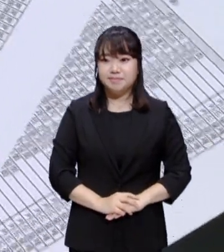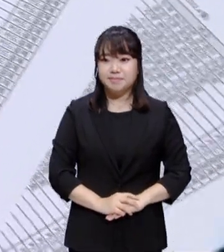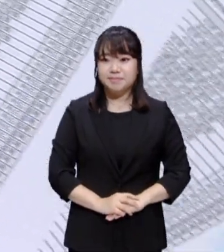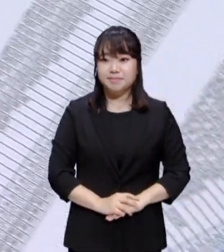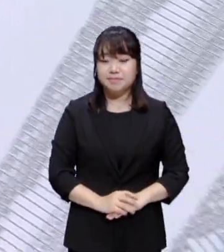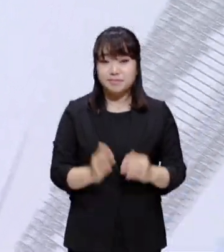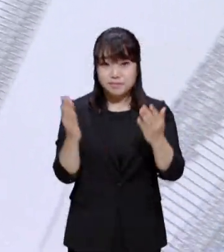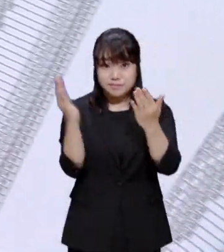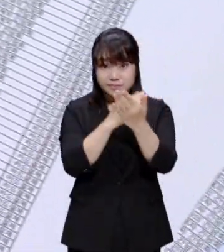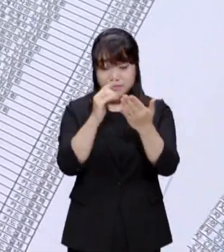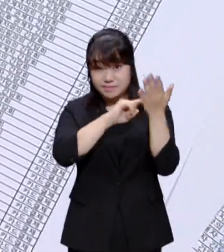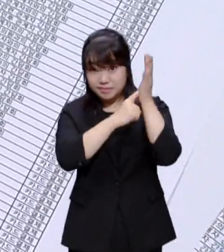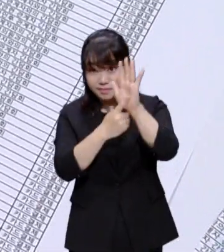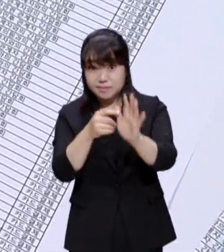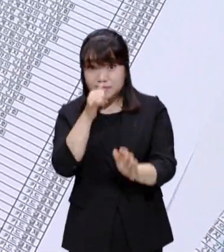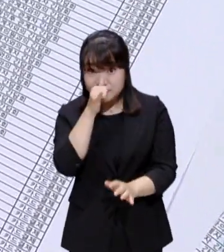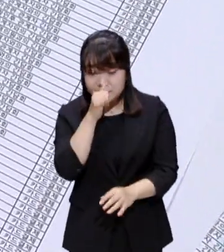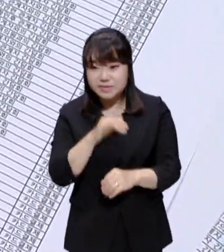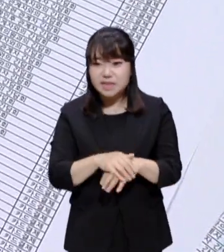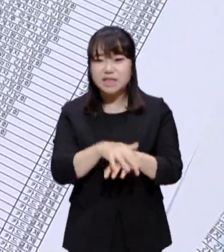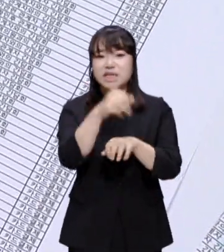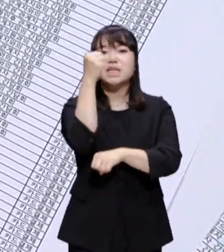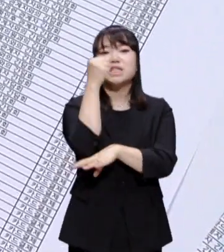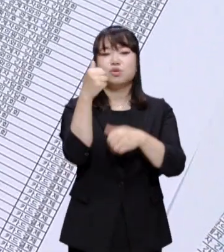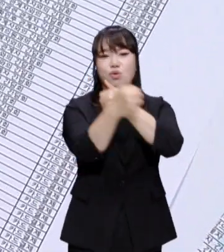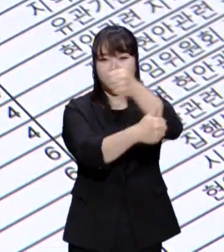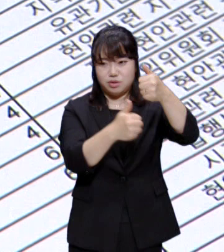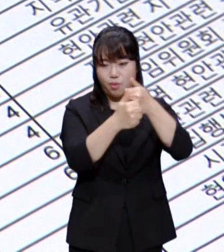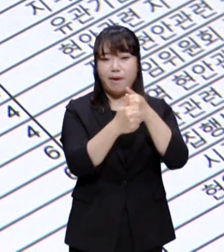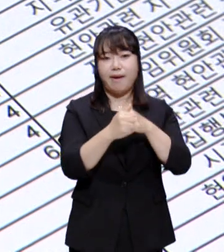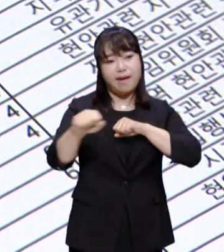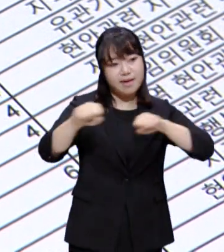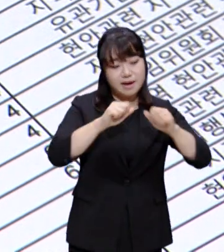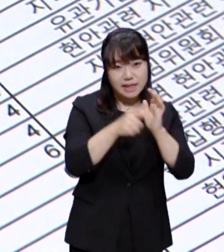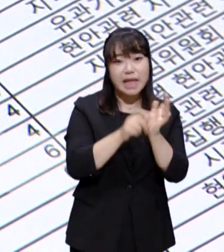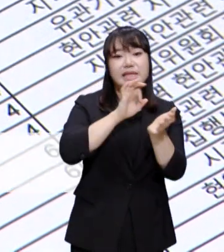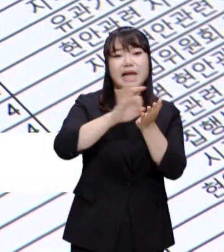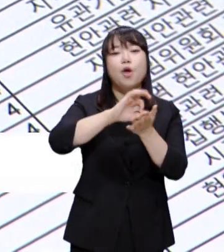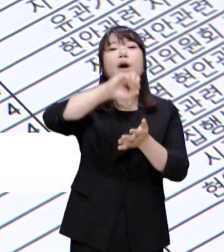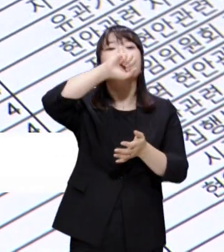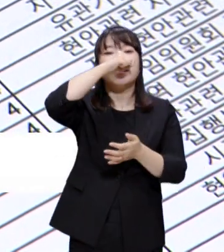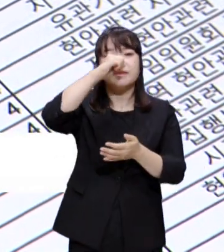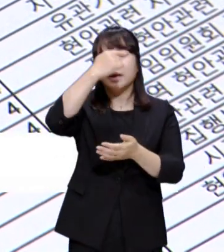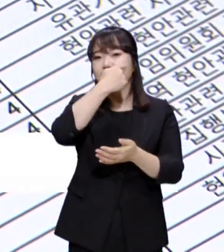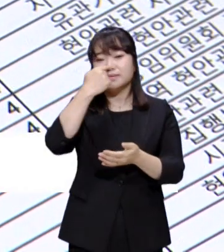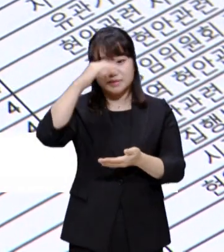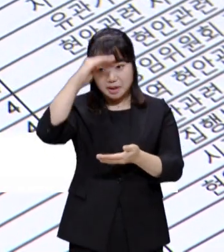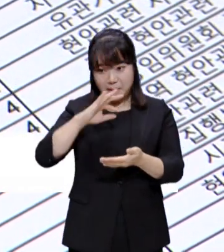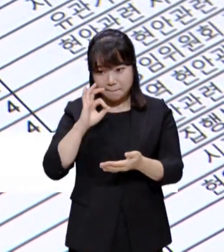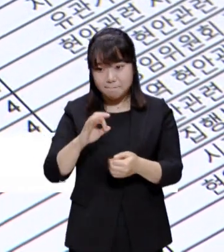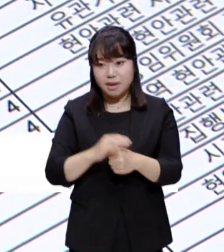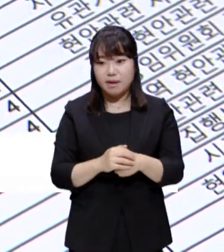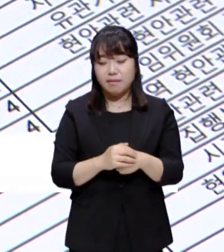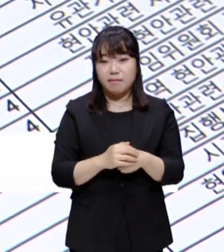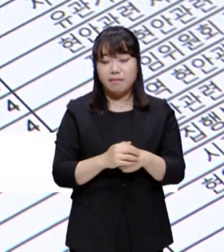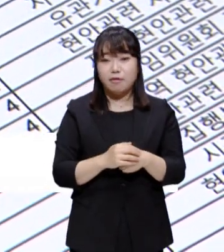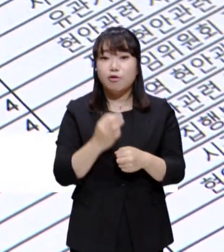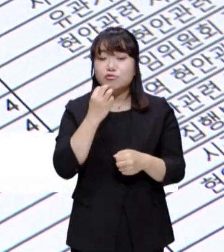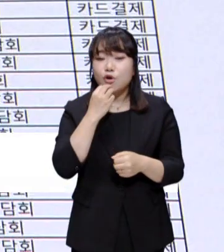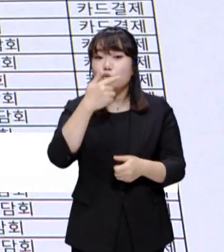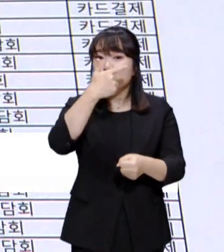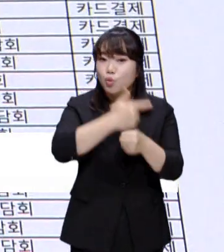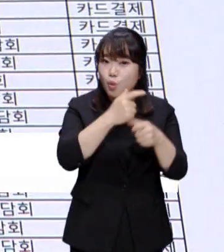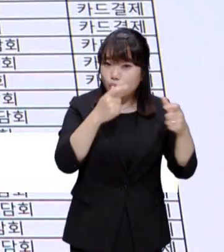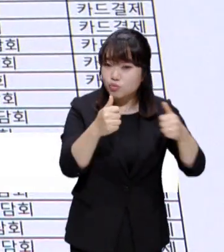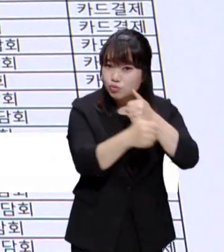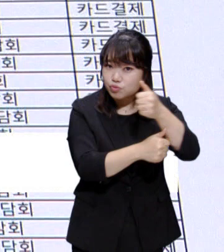누리집을 통해 공개하고 있는 기초의회의 업무 추진비 사용 내역을 살펴봤습니다. 8대 후반기 서울